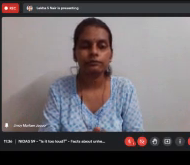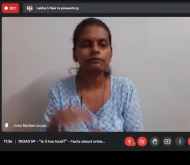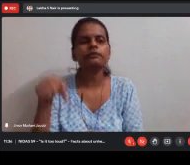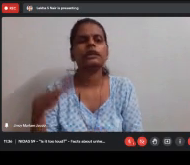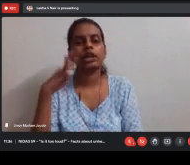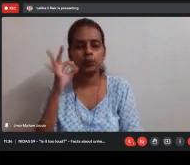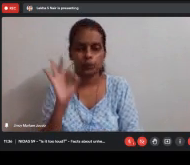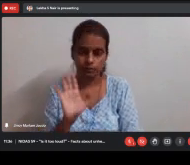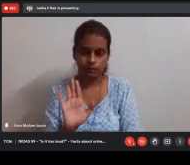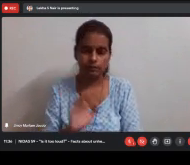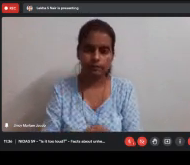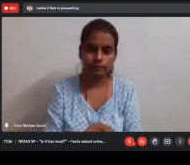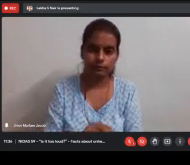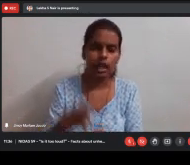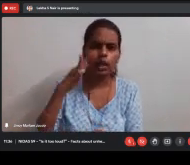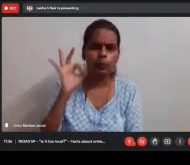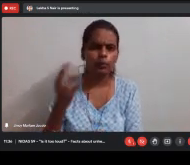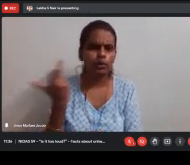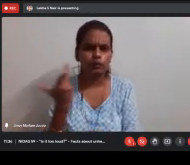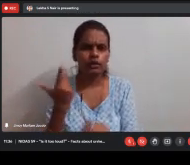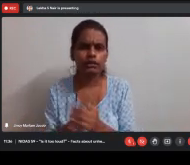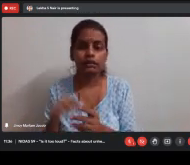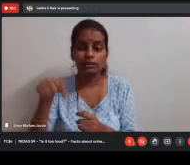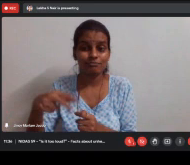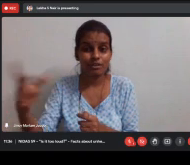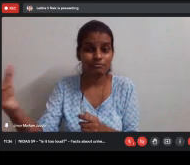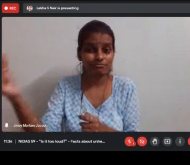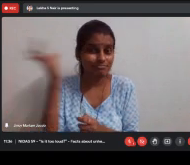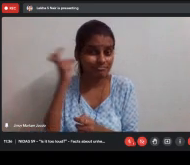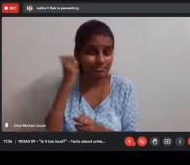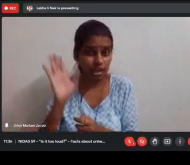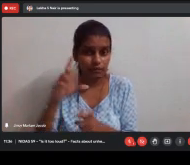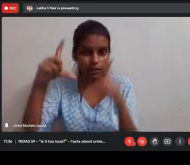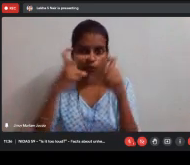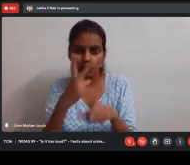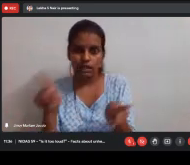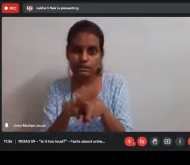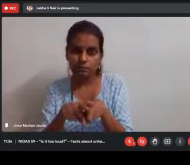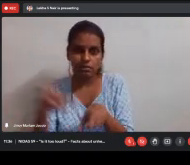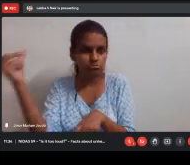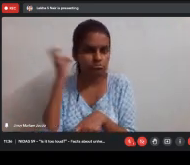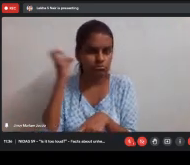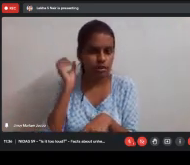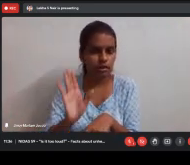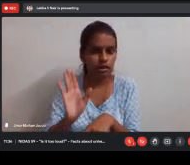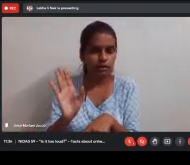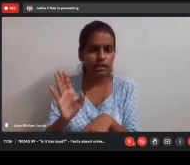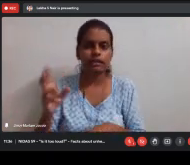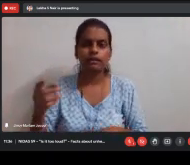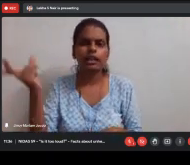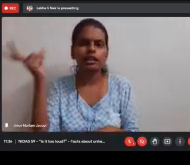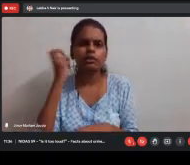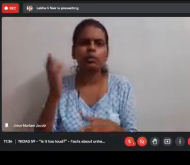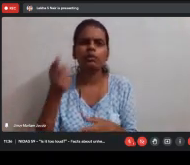വരും തോറും നമ്മളുടെ എക്സ്പോഷർ ടൈം എന്ന് പറഞ്ഞാൽ എത്ര നേരം നമുക്ക് ആ ശബ്ദത്തിനോട് ശബ്ദം കേട്ടിരിക്കാം എന്നുള്ള